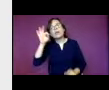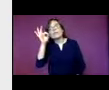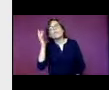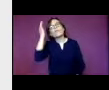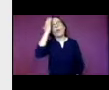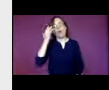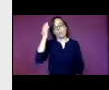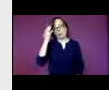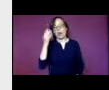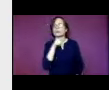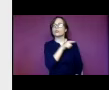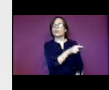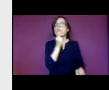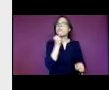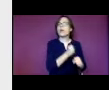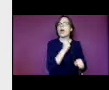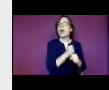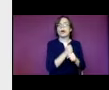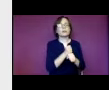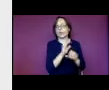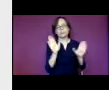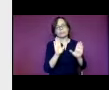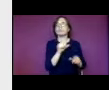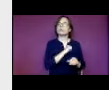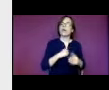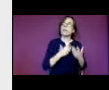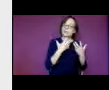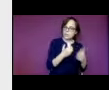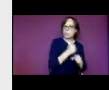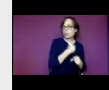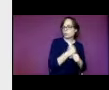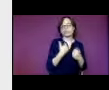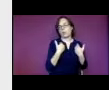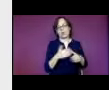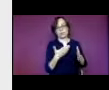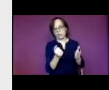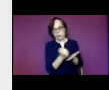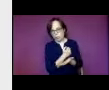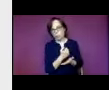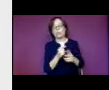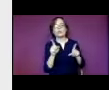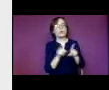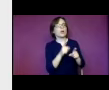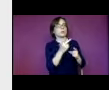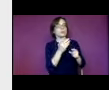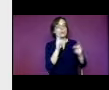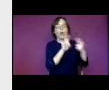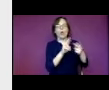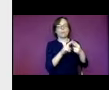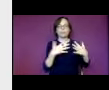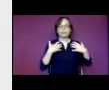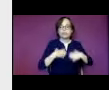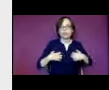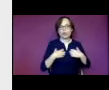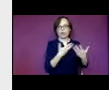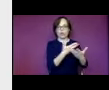praca może nie jest koniecznością, a wyborem, a przede wszystkim jest dostęp do środowiska naturalnego i głównie